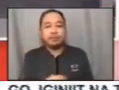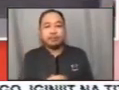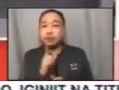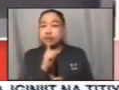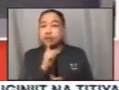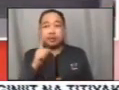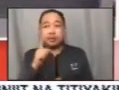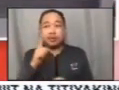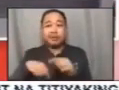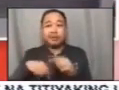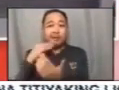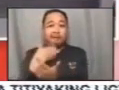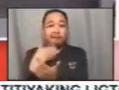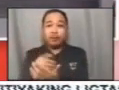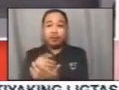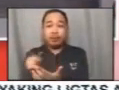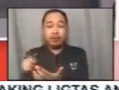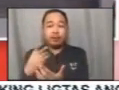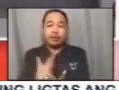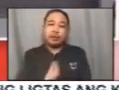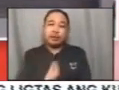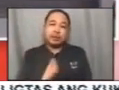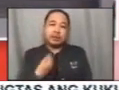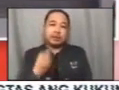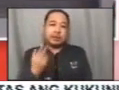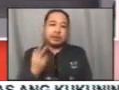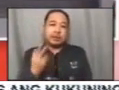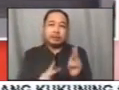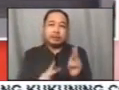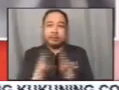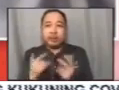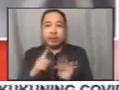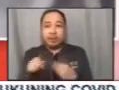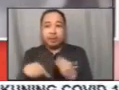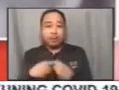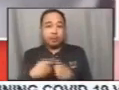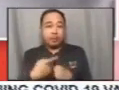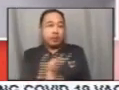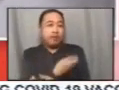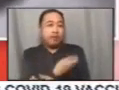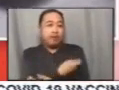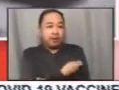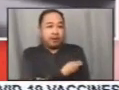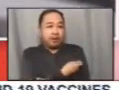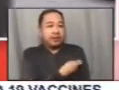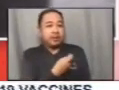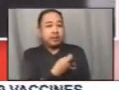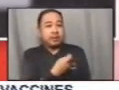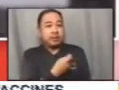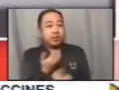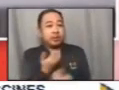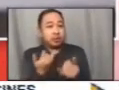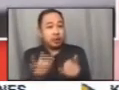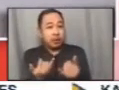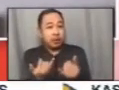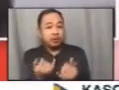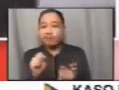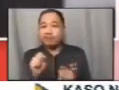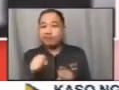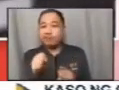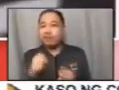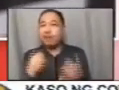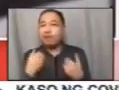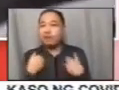and effective or sa prevention or sa prevention sa COVID-19